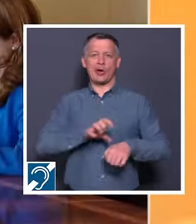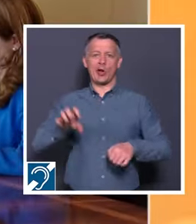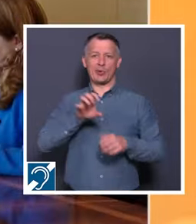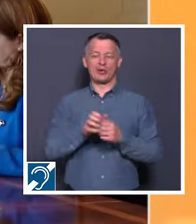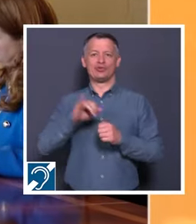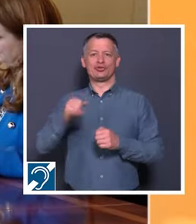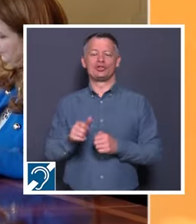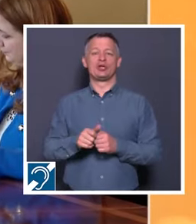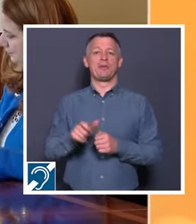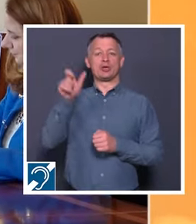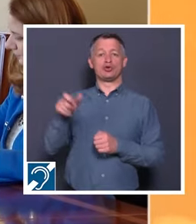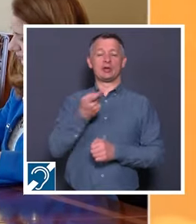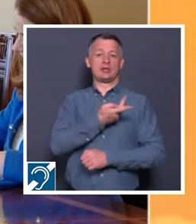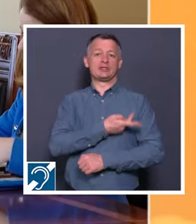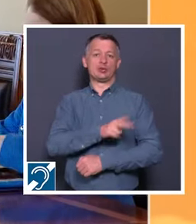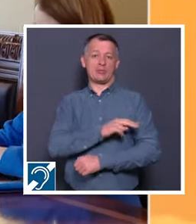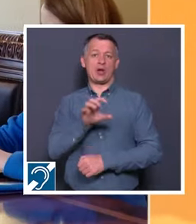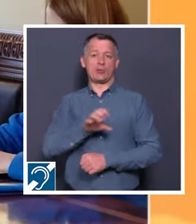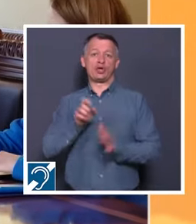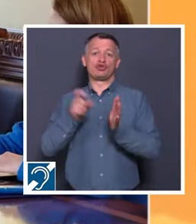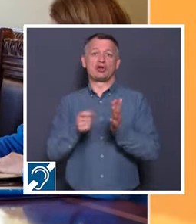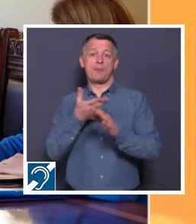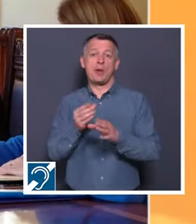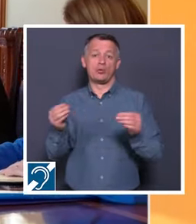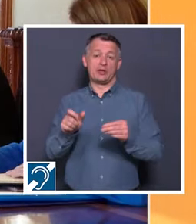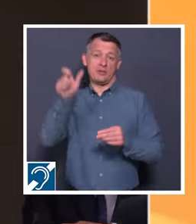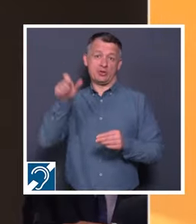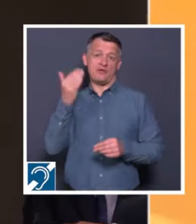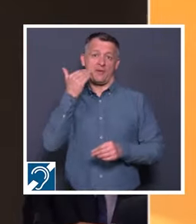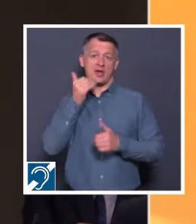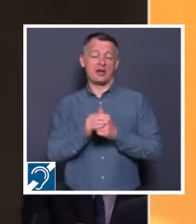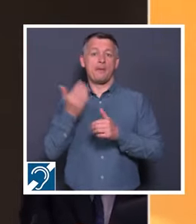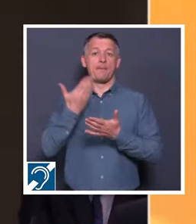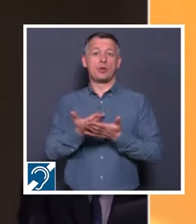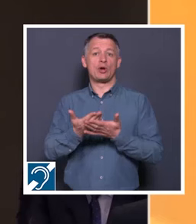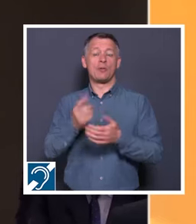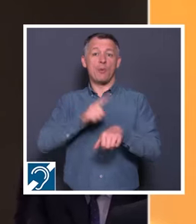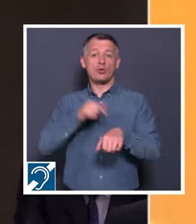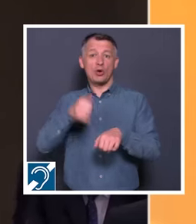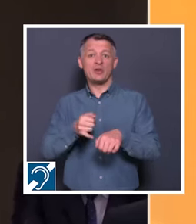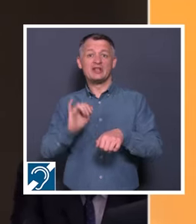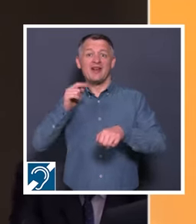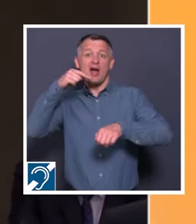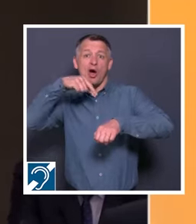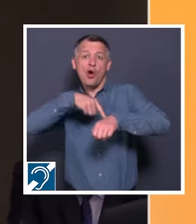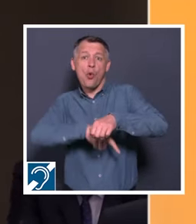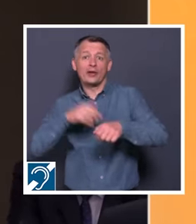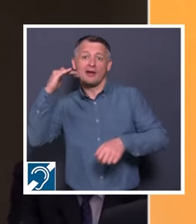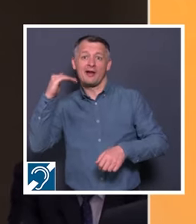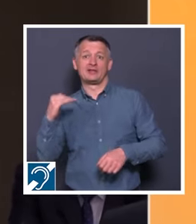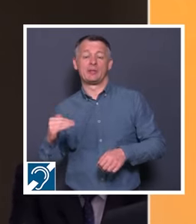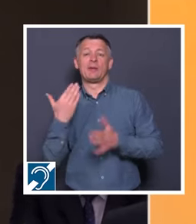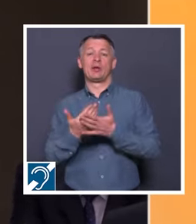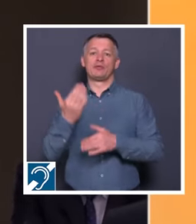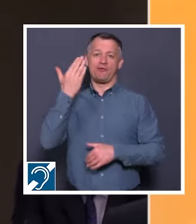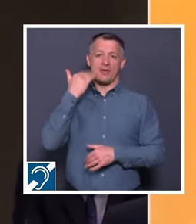și oficialii europeni ne cer o reprezentare mult mai mare, pentru că România în momentul de față se află la coada clasamentului cu privire la reprezentarea